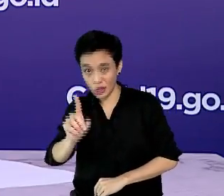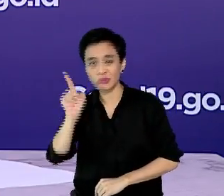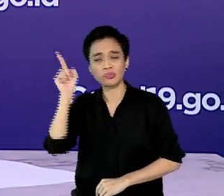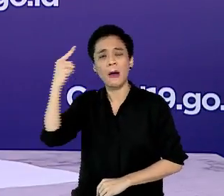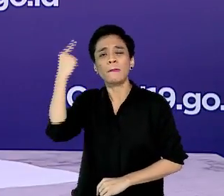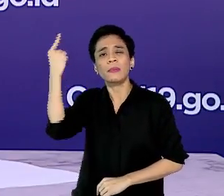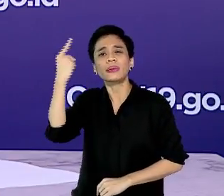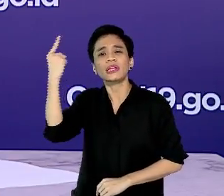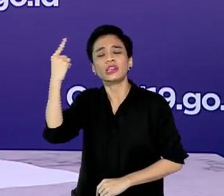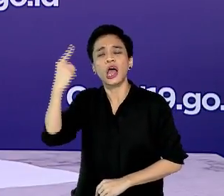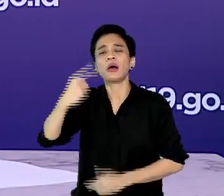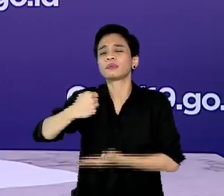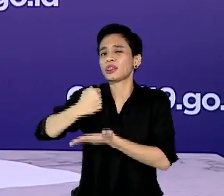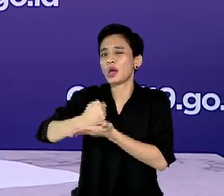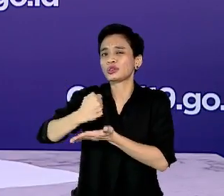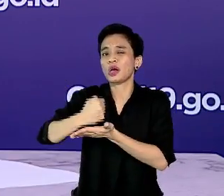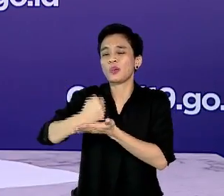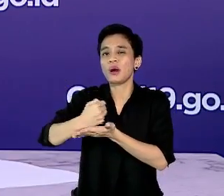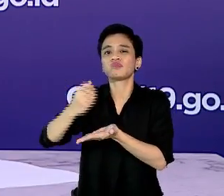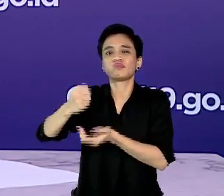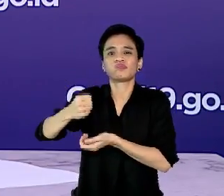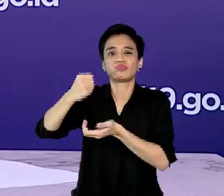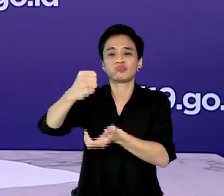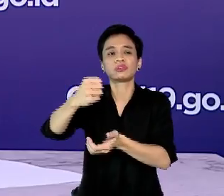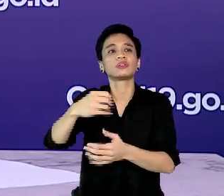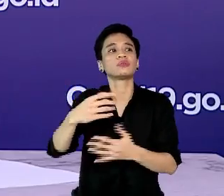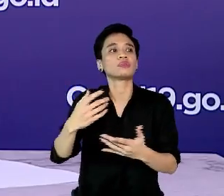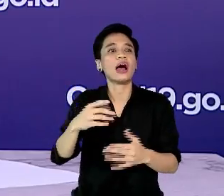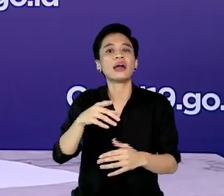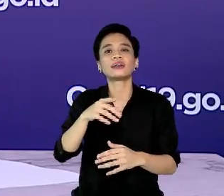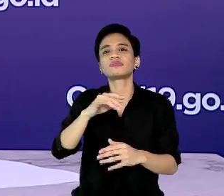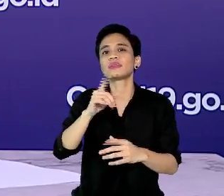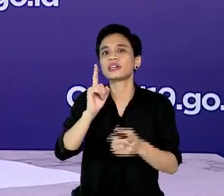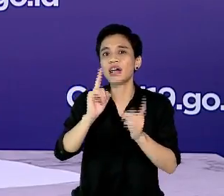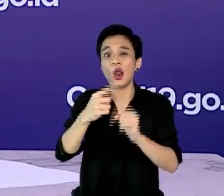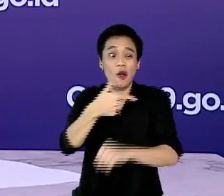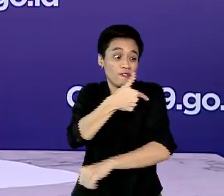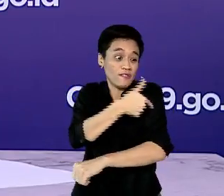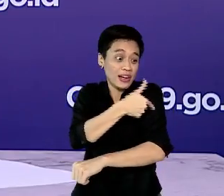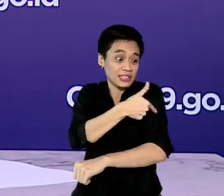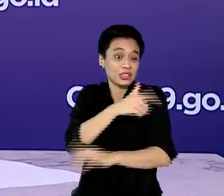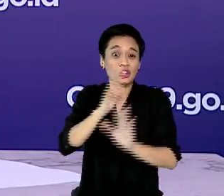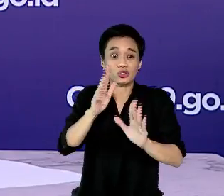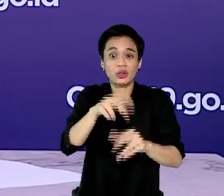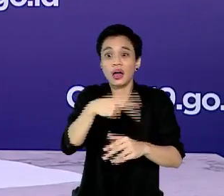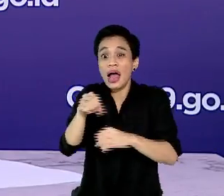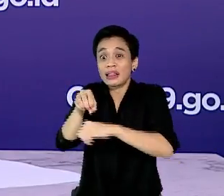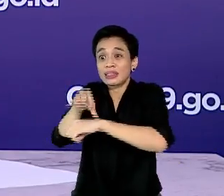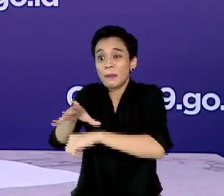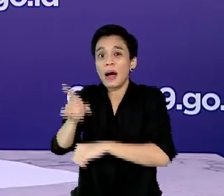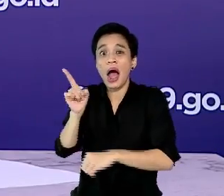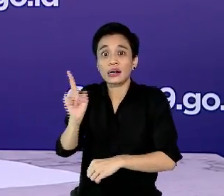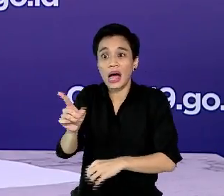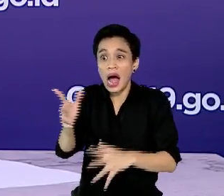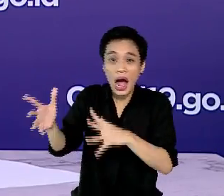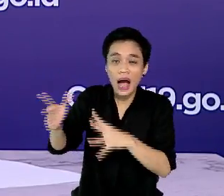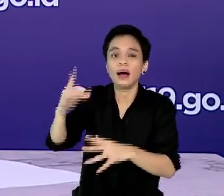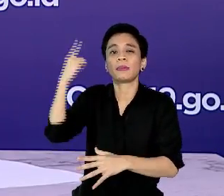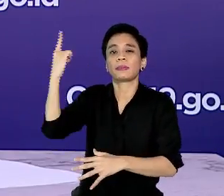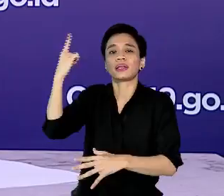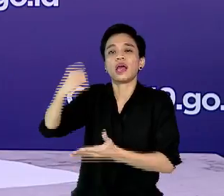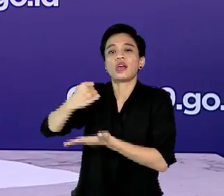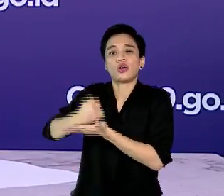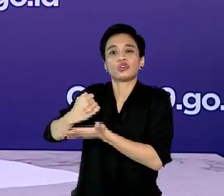dalam membiayai penanganan KIPI atau kejadian ikutan pasca imunisasi untuk pelaksanaan vaksin